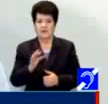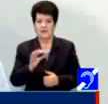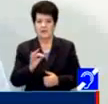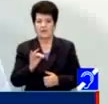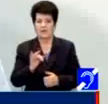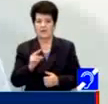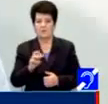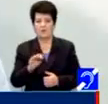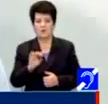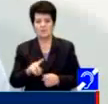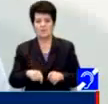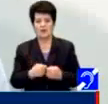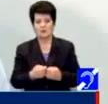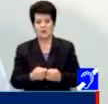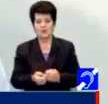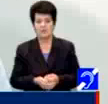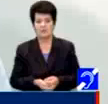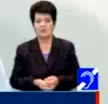fracturat.